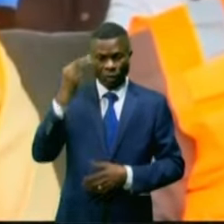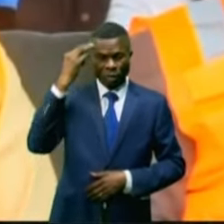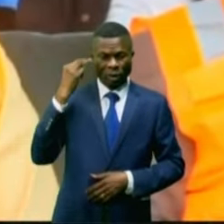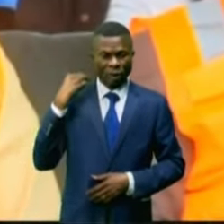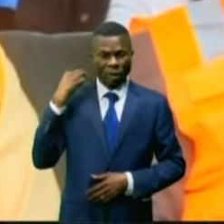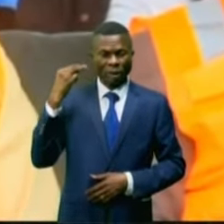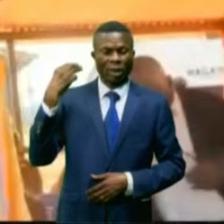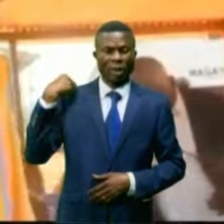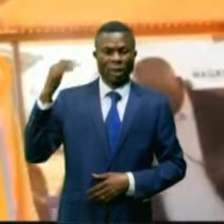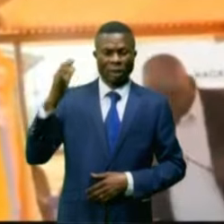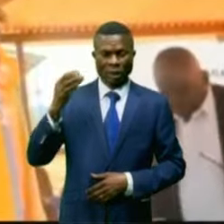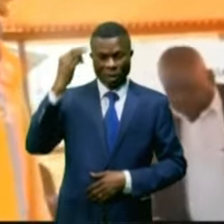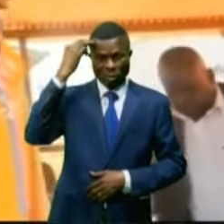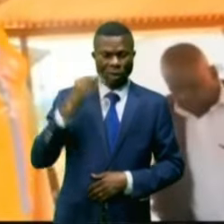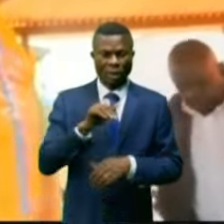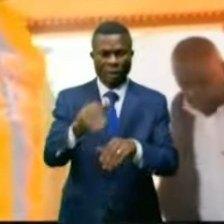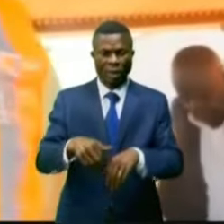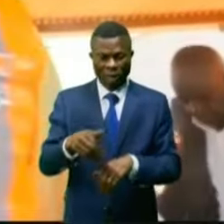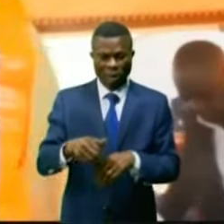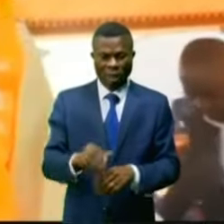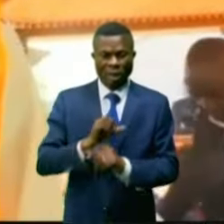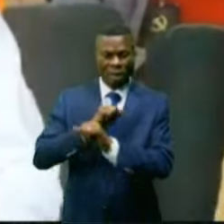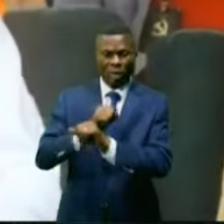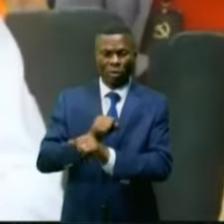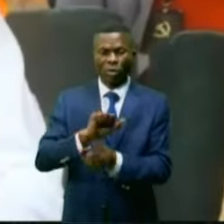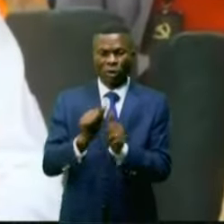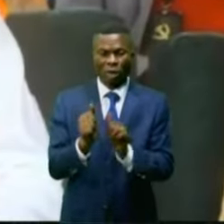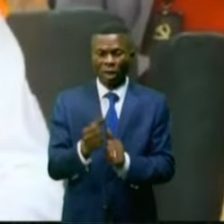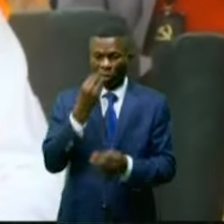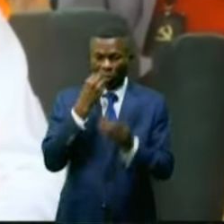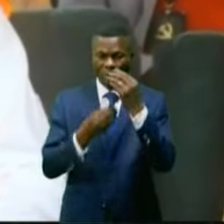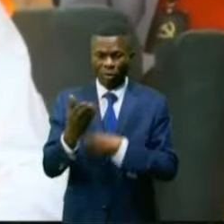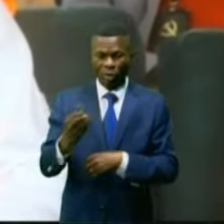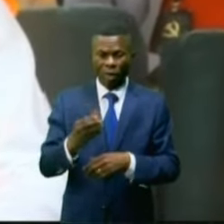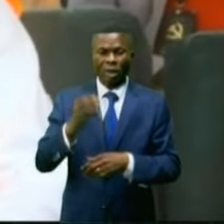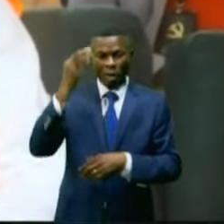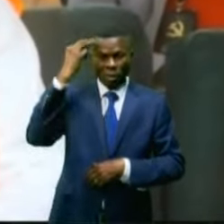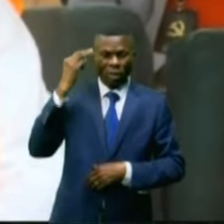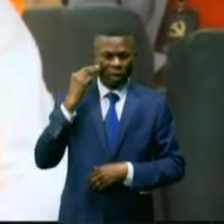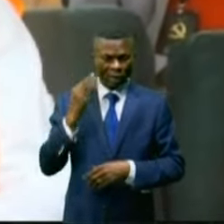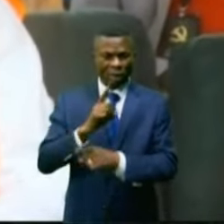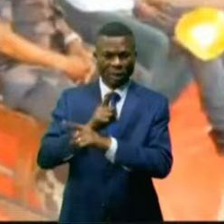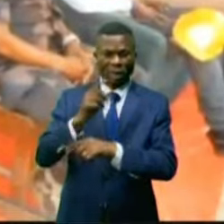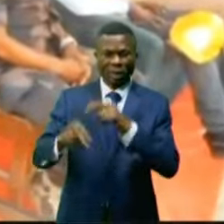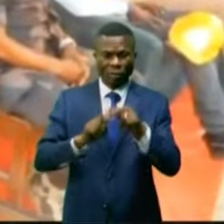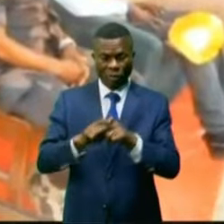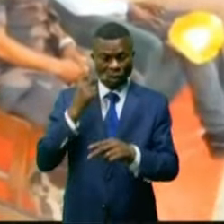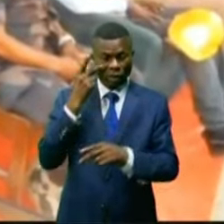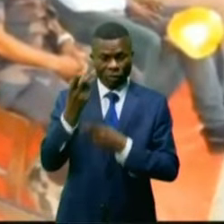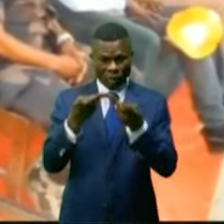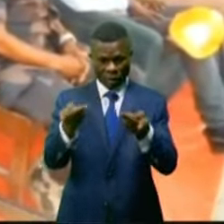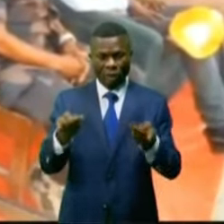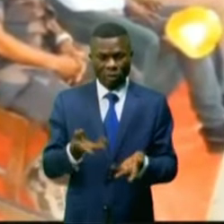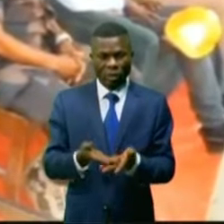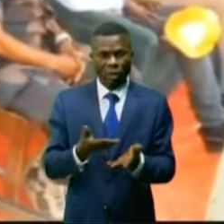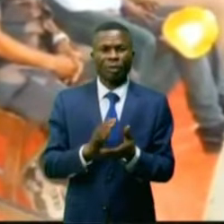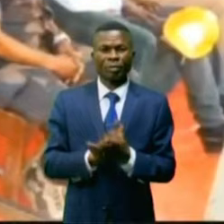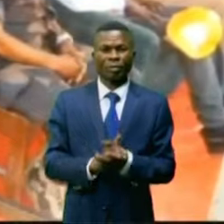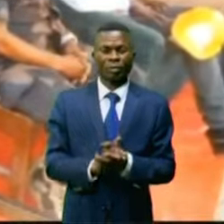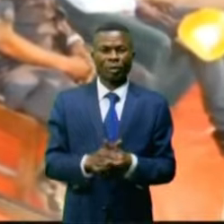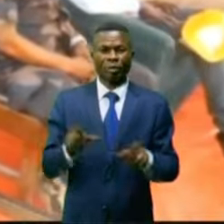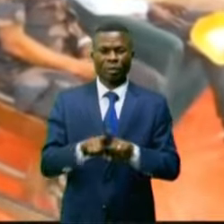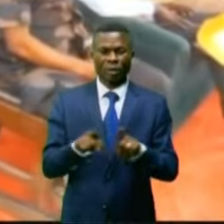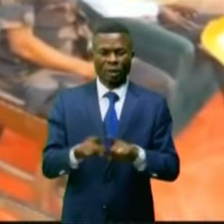ministre de l'Agriculture et Sécurité alimentaire et vice-ministre de la Défense nationale visitent le lieu. Considéré comme à la base des